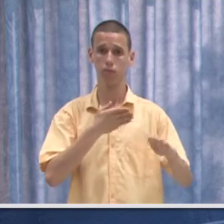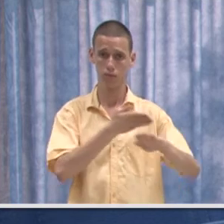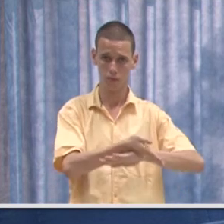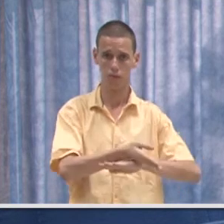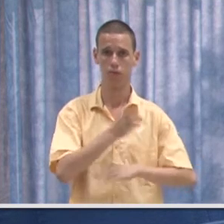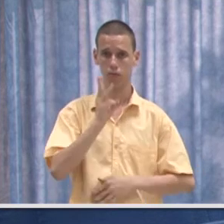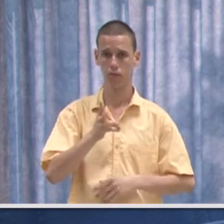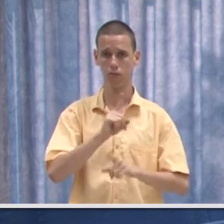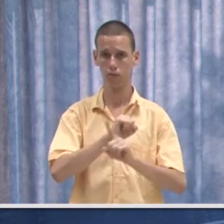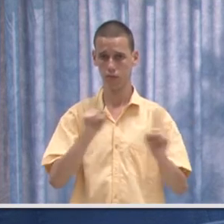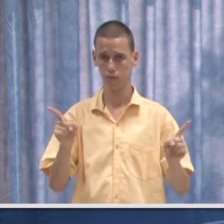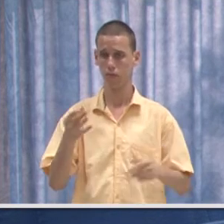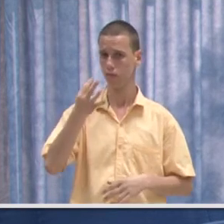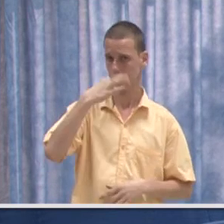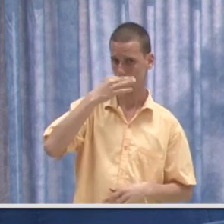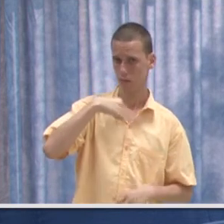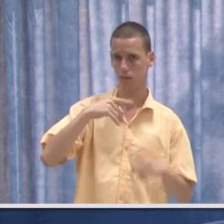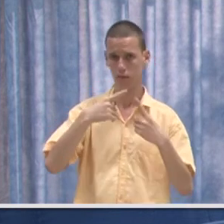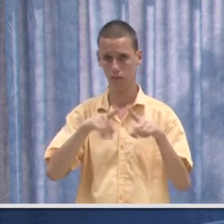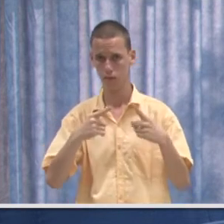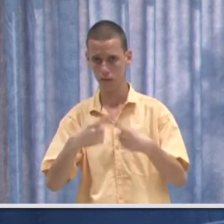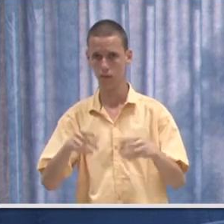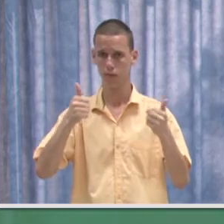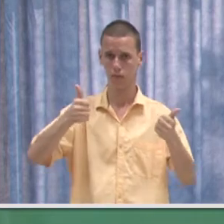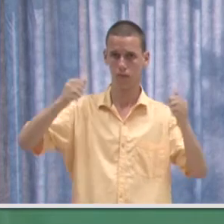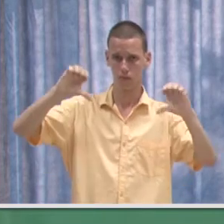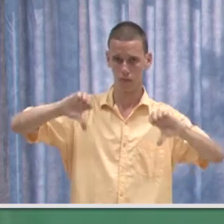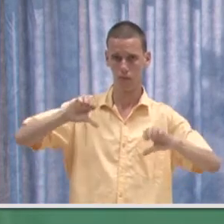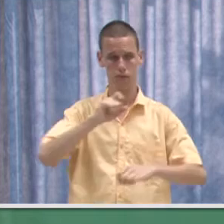Well, in fact, nous avons répondu à la question semaine passée, maman m'a répété.